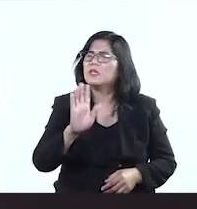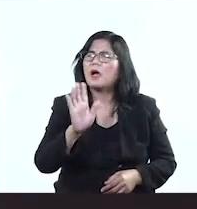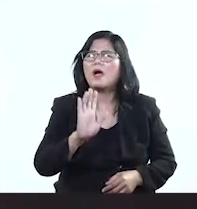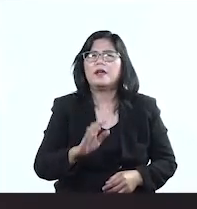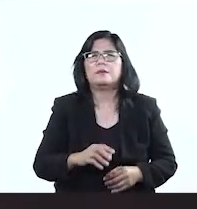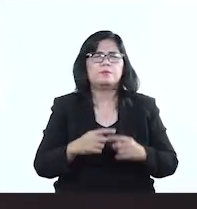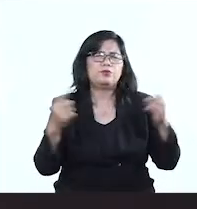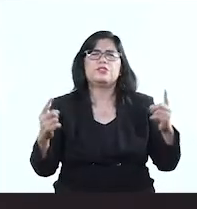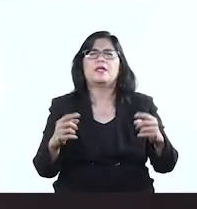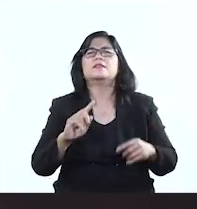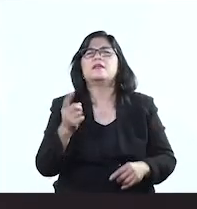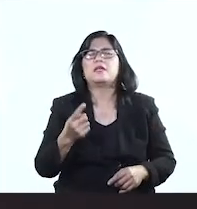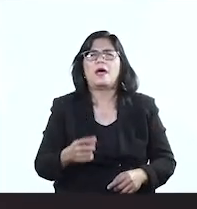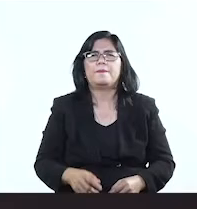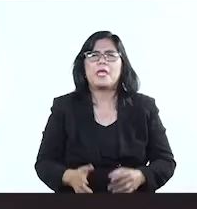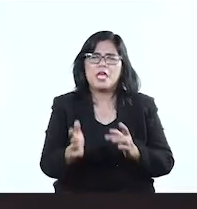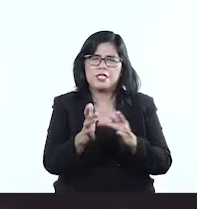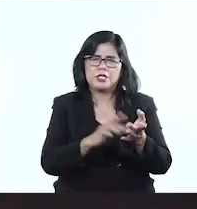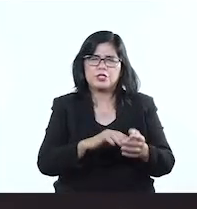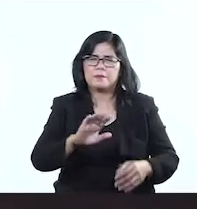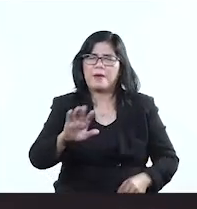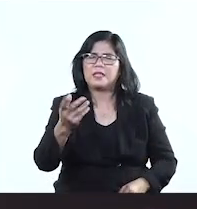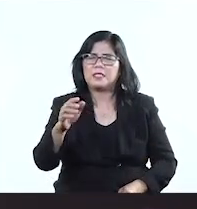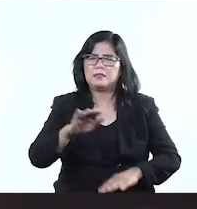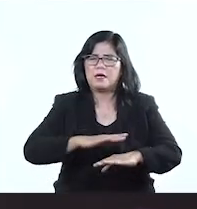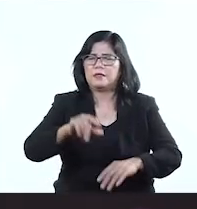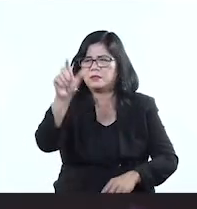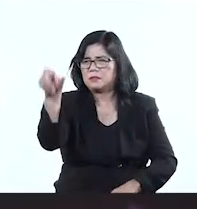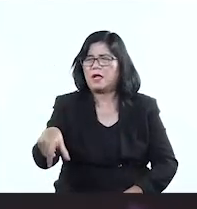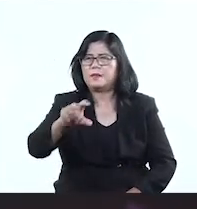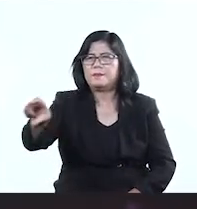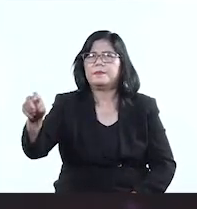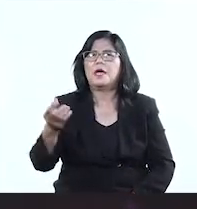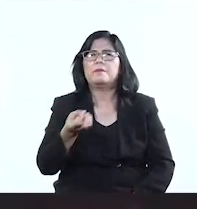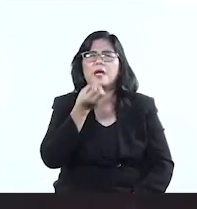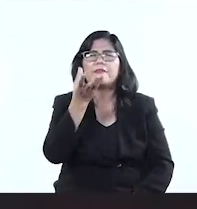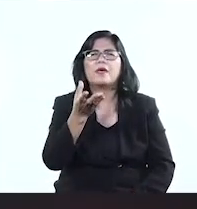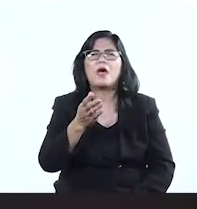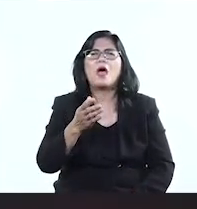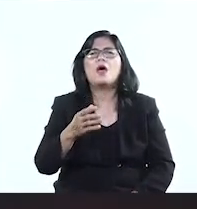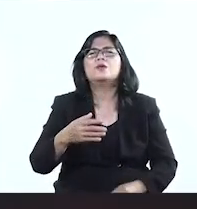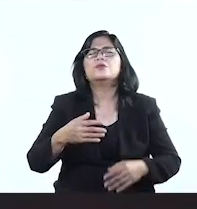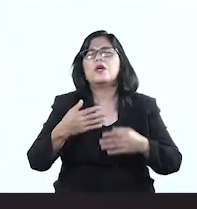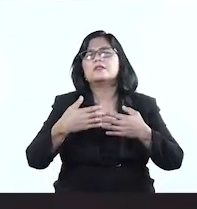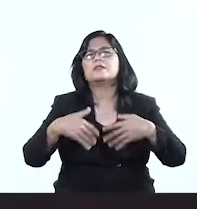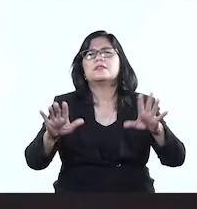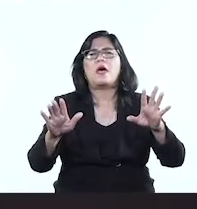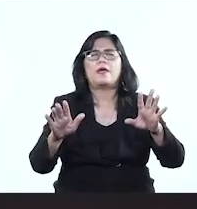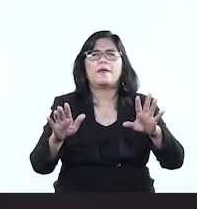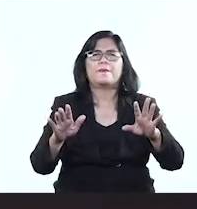bilang Hai Yesus mati dikayu Salib dan berkata Hai sudah selesai